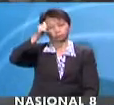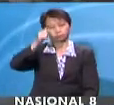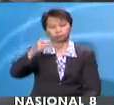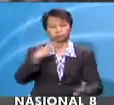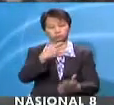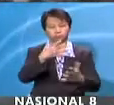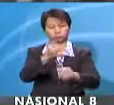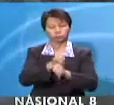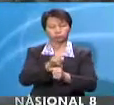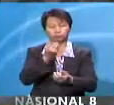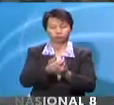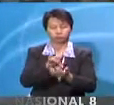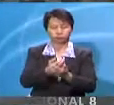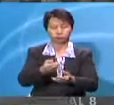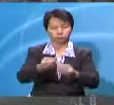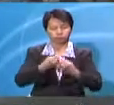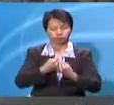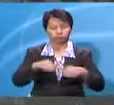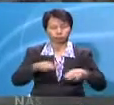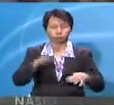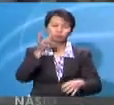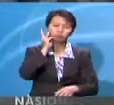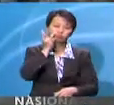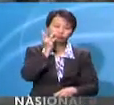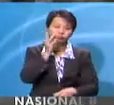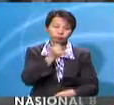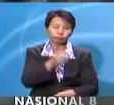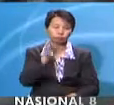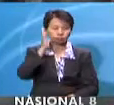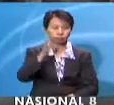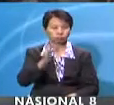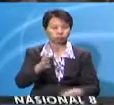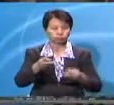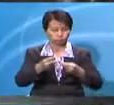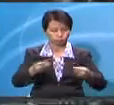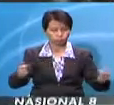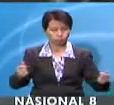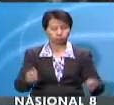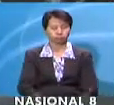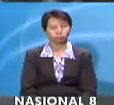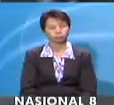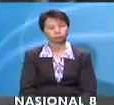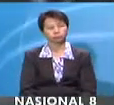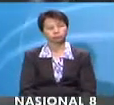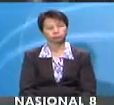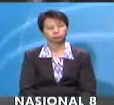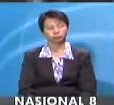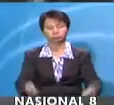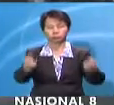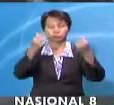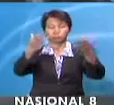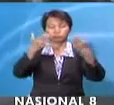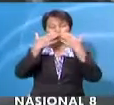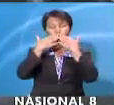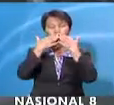insentif untuk sumbangan kita buat padi dan mendapatkan hasil yang banyak dan untuk membaiki tanah bawah. Mengucapkan banyak terima kasih